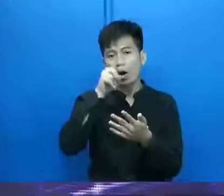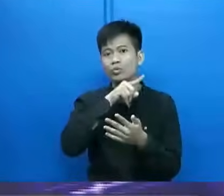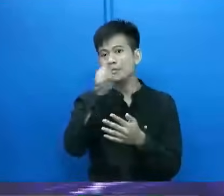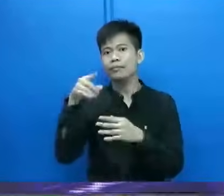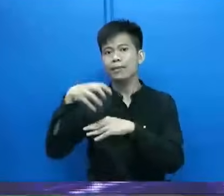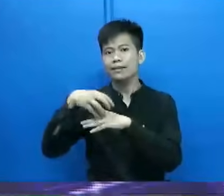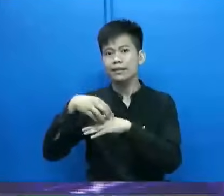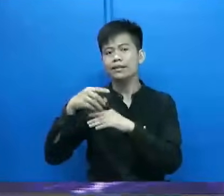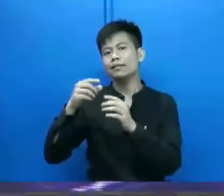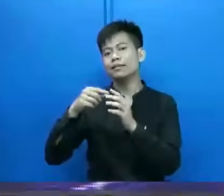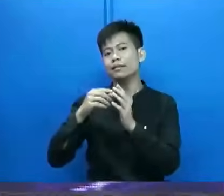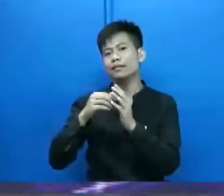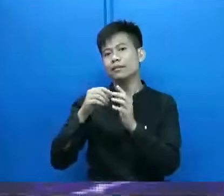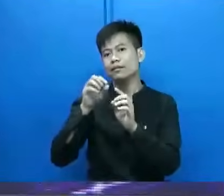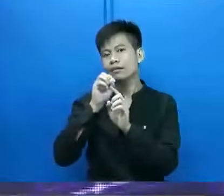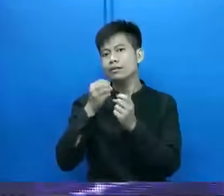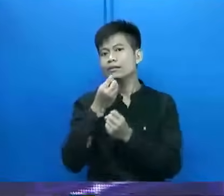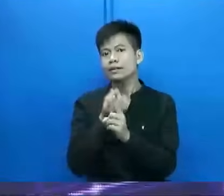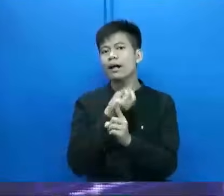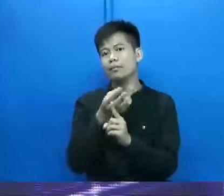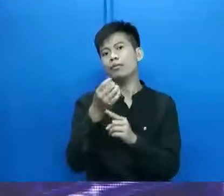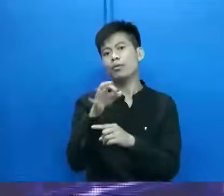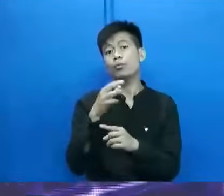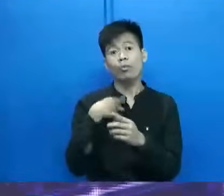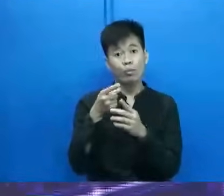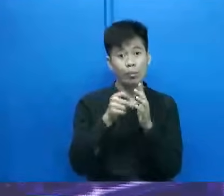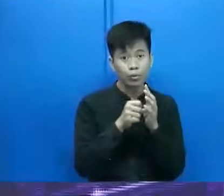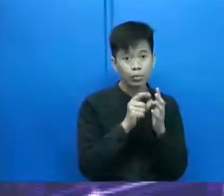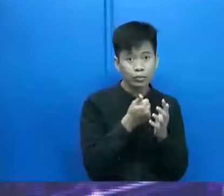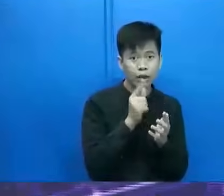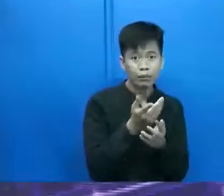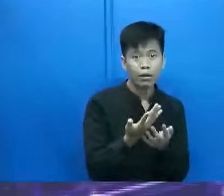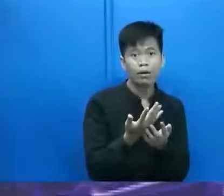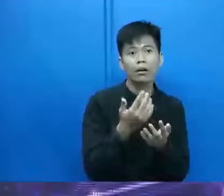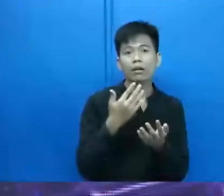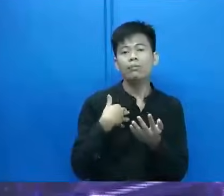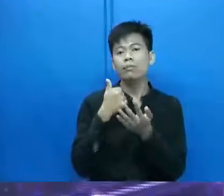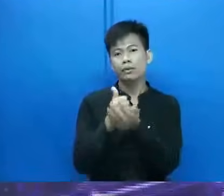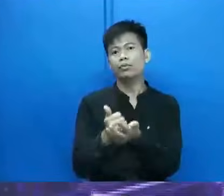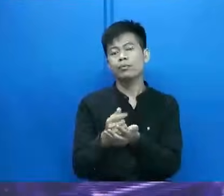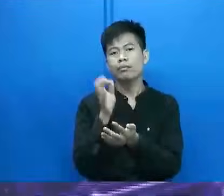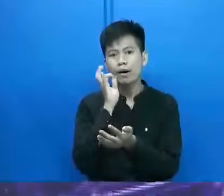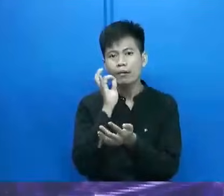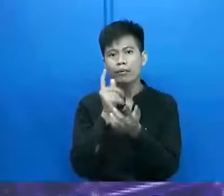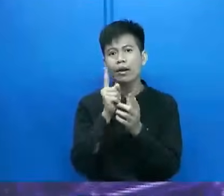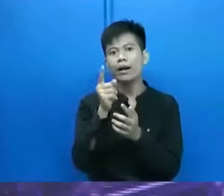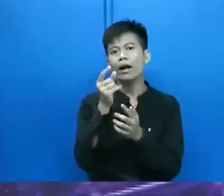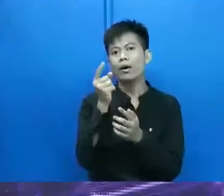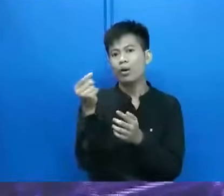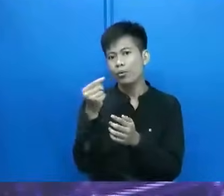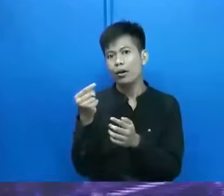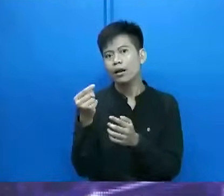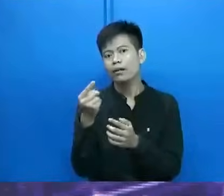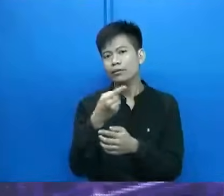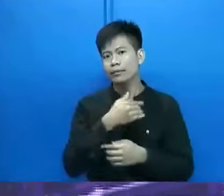memberikan taklim yang baru. Kalau ada yang bisa saya bantu, insya Allah saya usahakan sebaik yang bisa saya lakukan. Dan mohon maafkan kalau ada hal yang kurang berkenan di hati